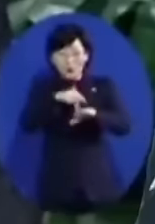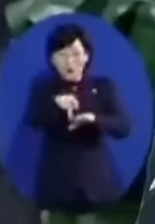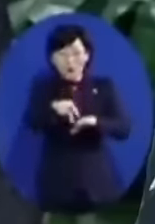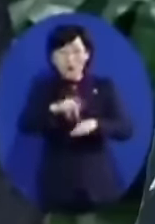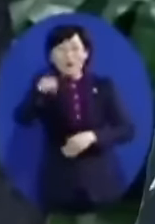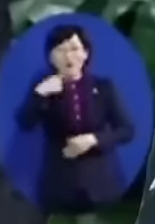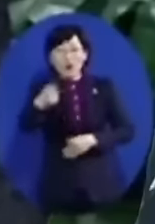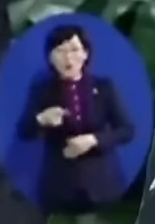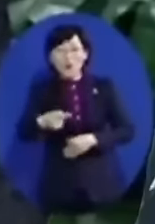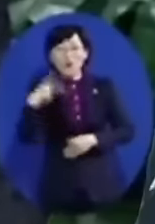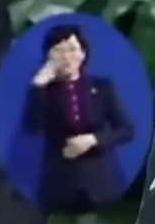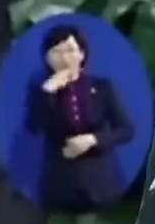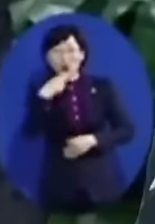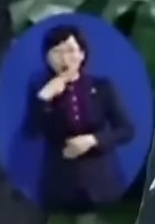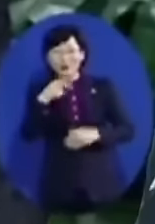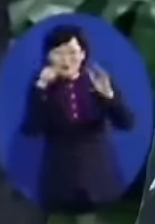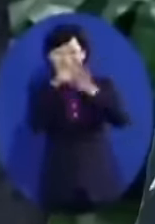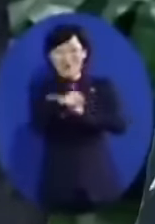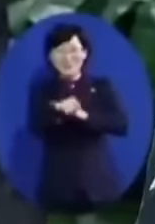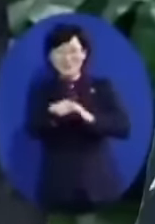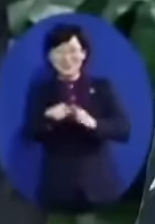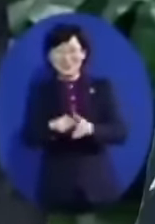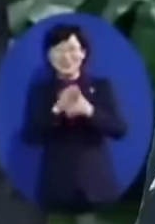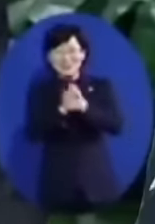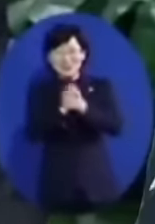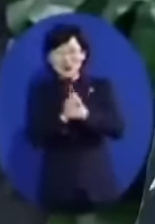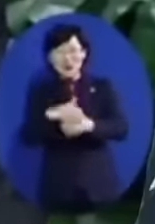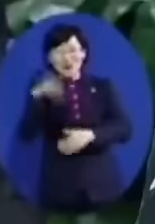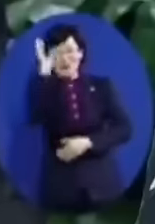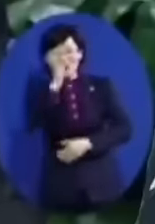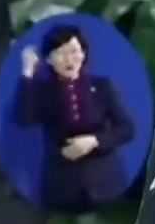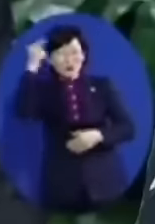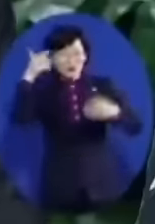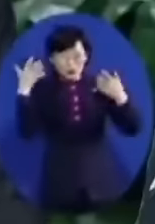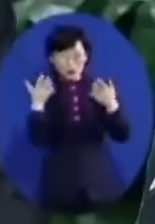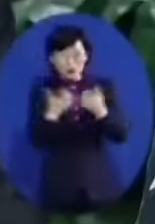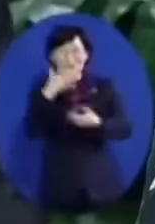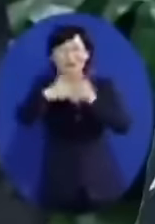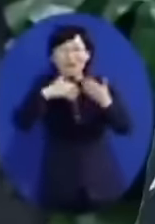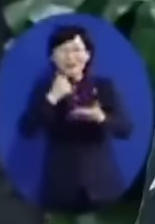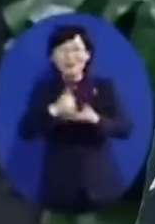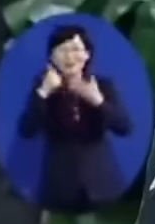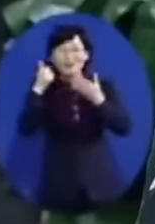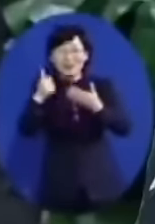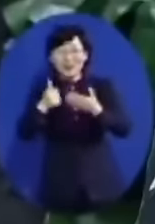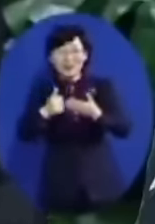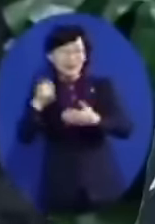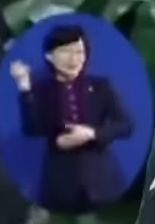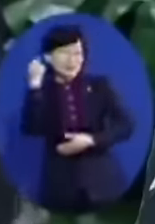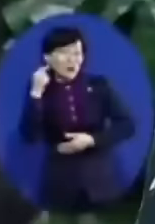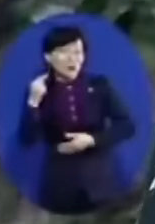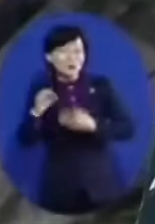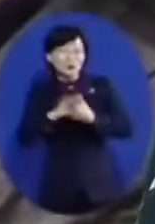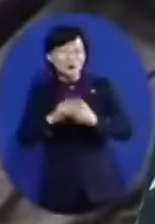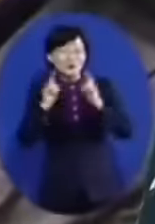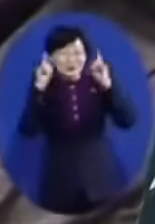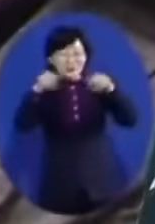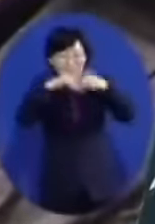다음에는 오살리 기도원에 들어가서 기도해서 성령 충만 받고 하나님의 미세한 음성을 들으면 스트레스